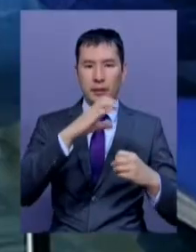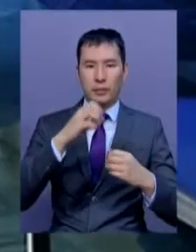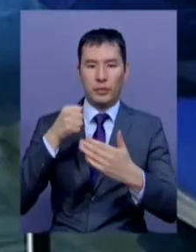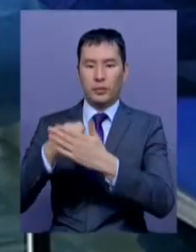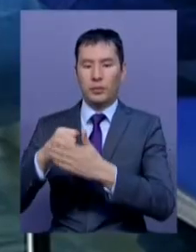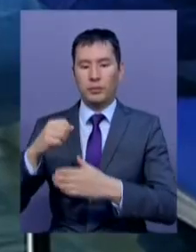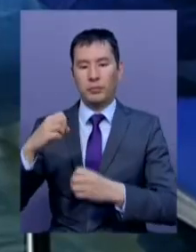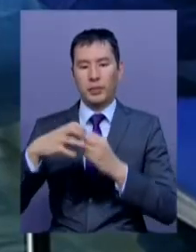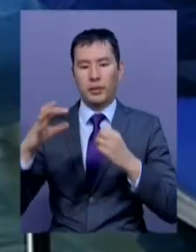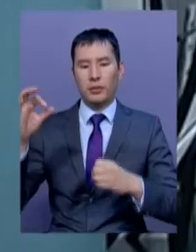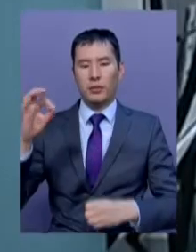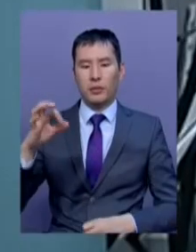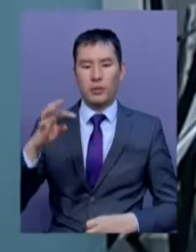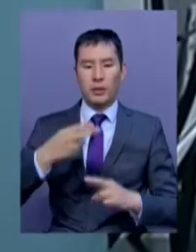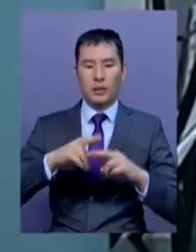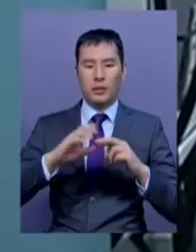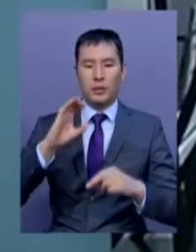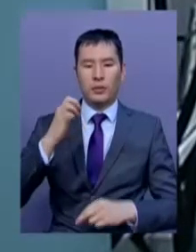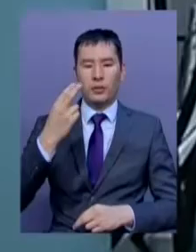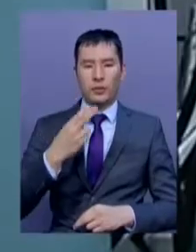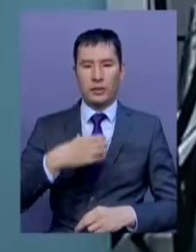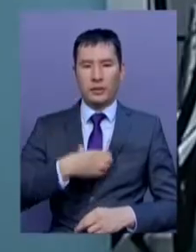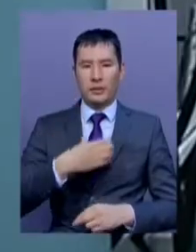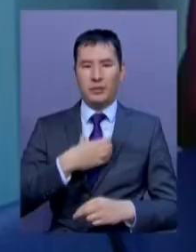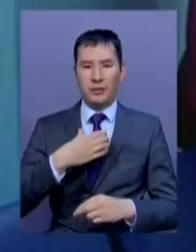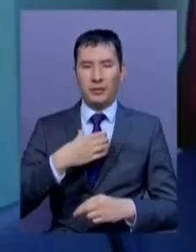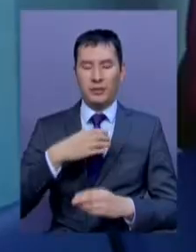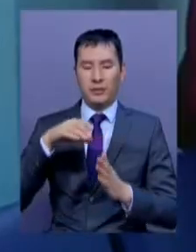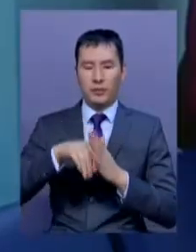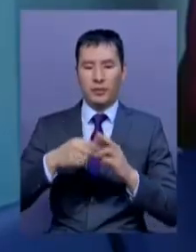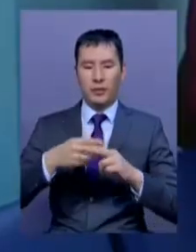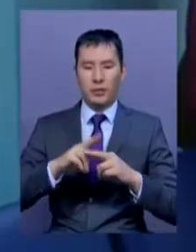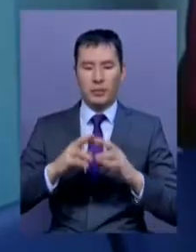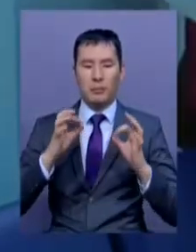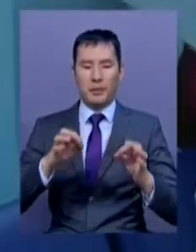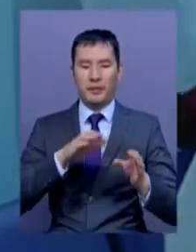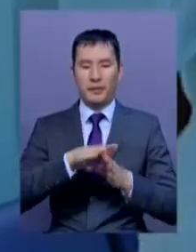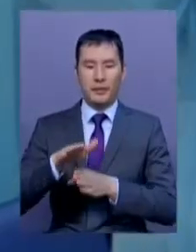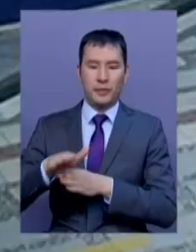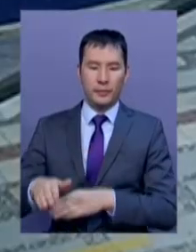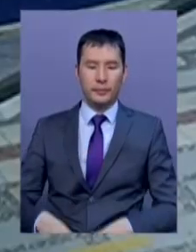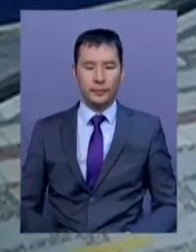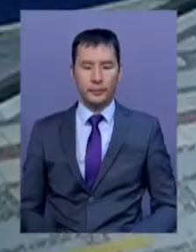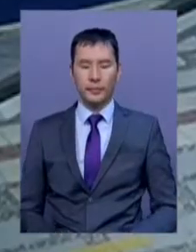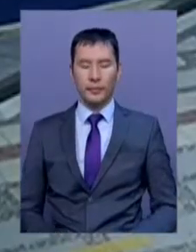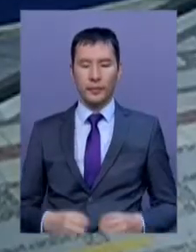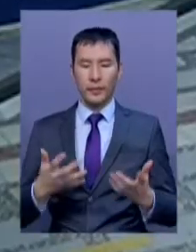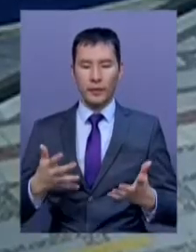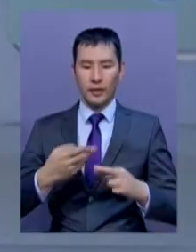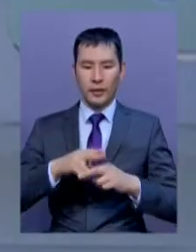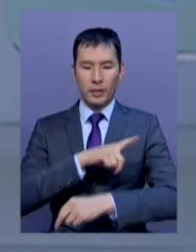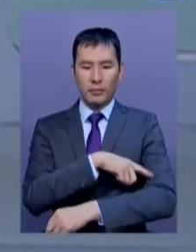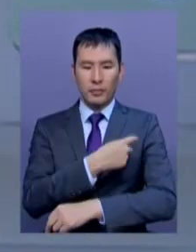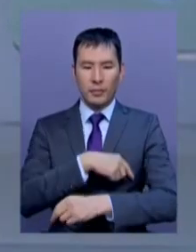дейін жалғасады. Бұл міндетті әлеуметтік медициналық сақтандыру қызметтерін тұрақты түрде алып отыруға тиімді болмақ. Сондай-ақ